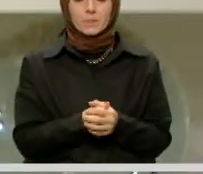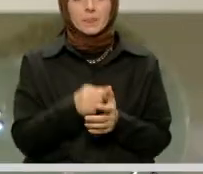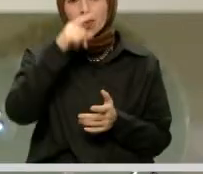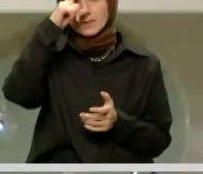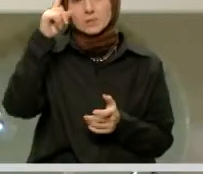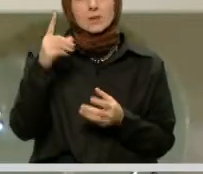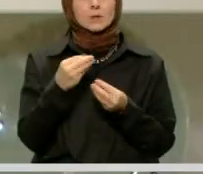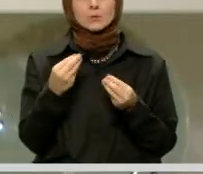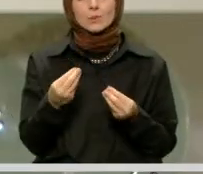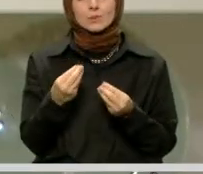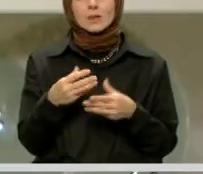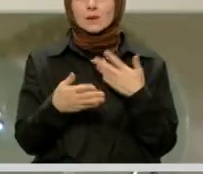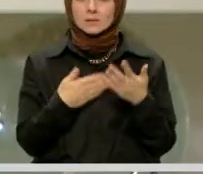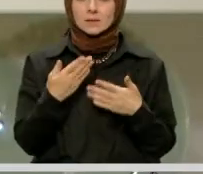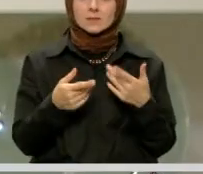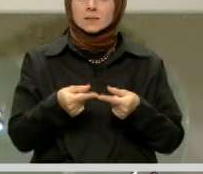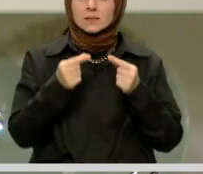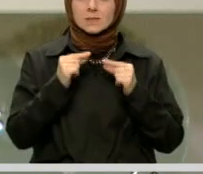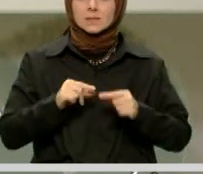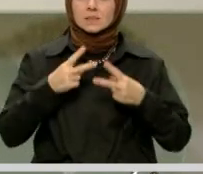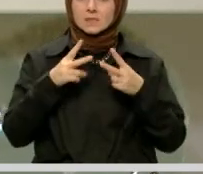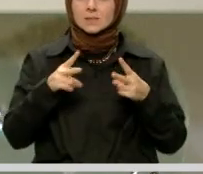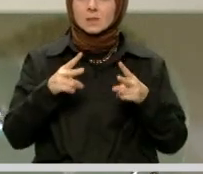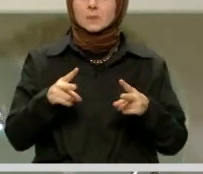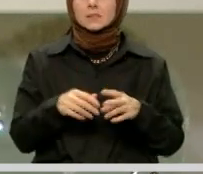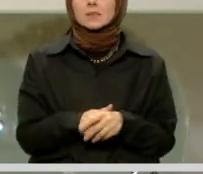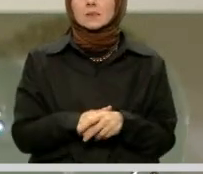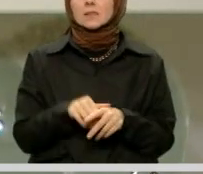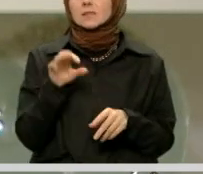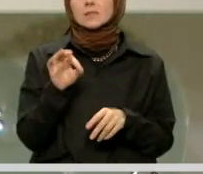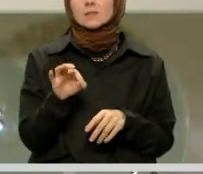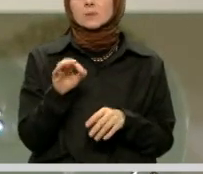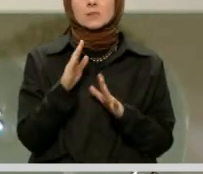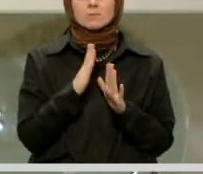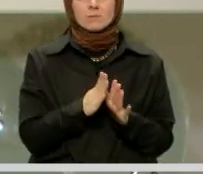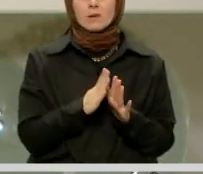güzel aktardınız hadis-i şerifin açıklamasını. Ağzınıza sağlık diyorum. Şimdi de şöyle